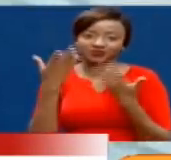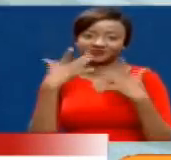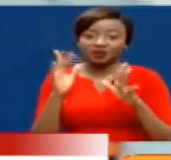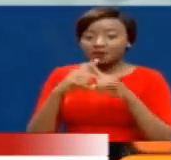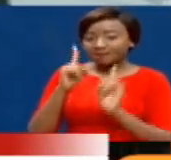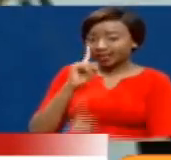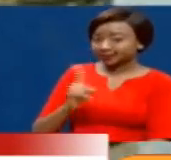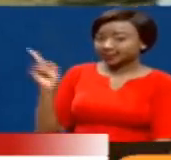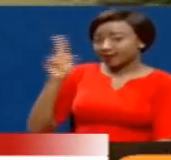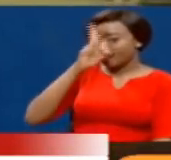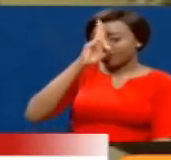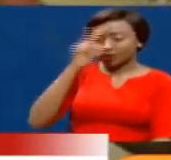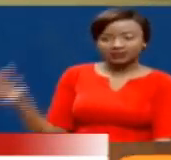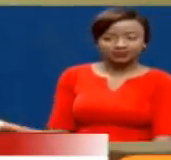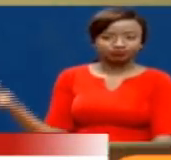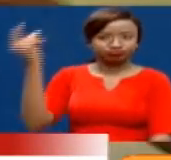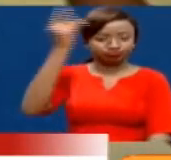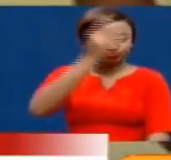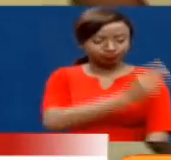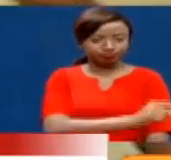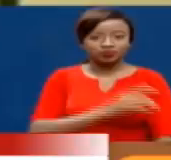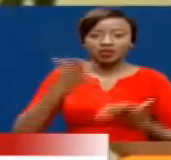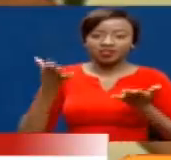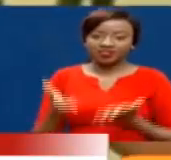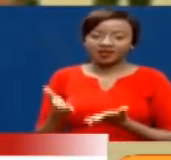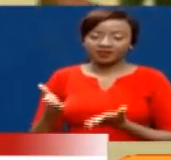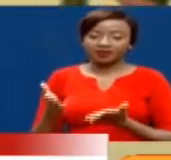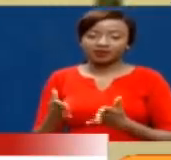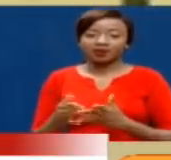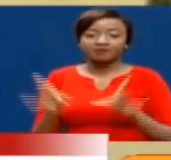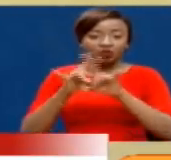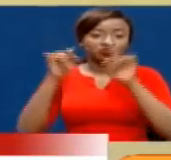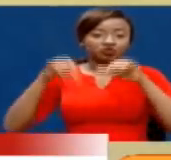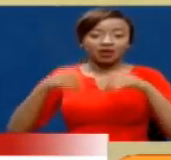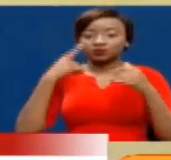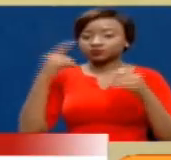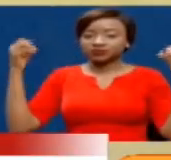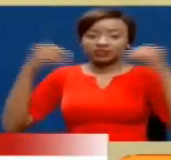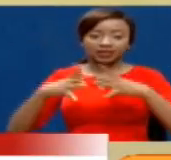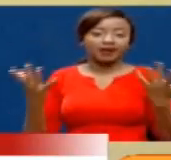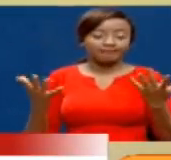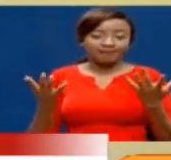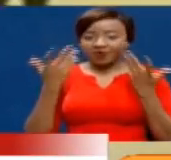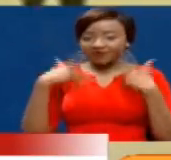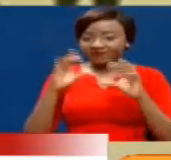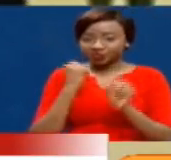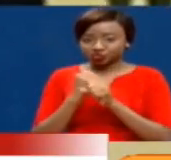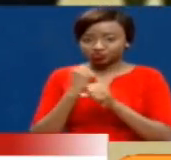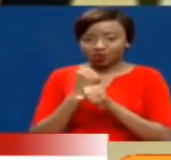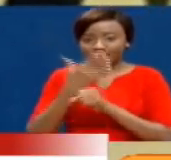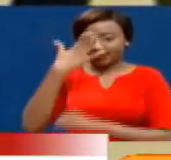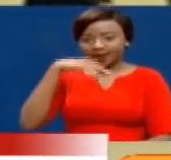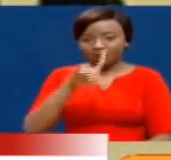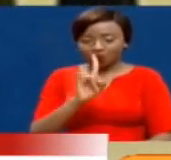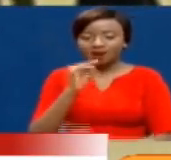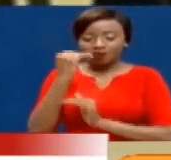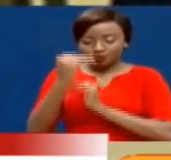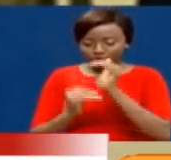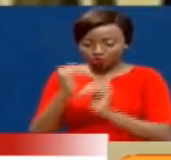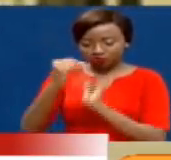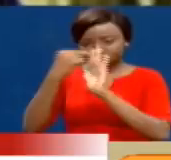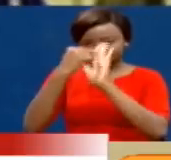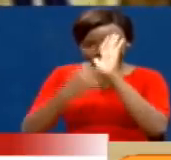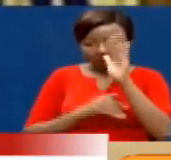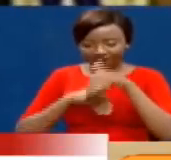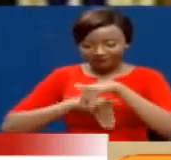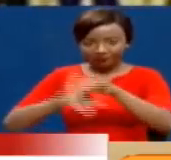wako hapa siku nzima, wamekuwa hapa na taswira iliyoko kwa sasa ndio wamekwisha kamilisha siku ya kwanza. Utaratibu umefuatwa, kila